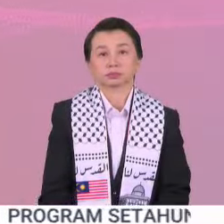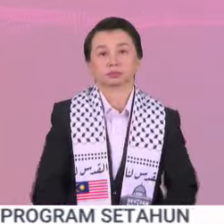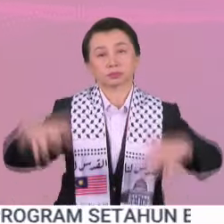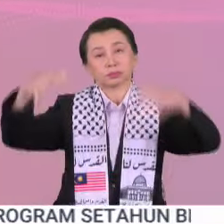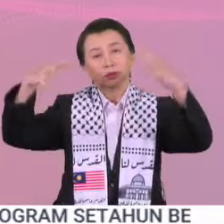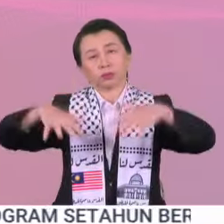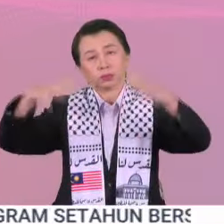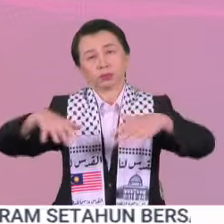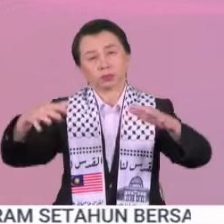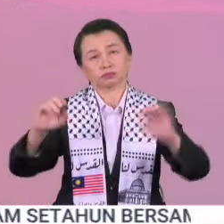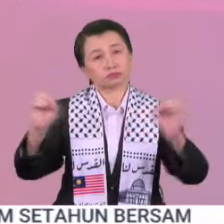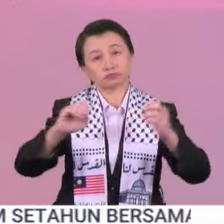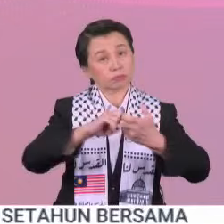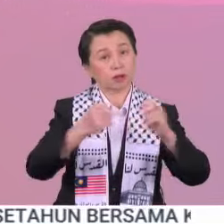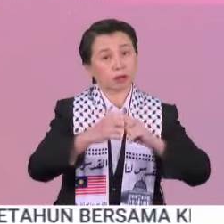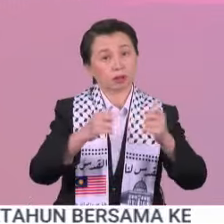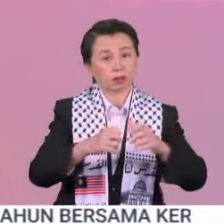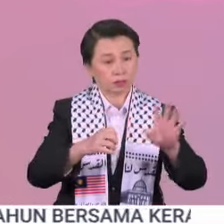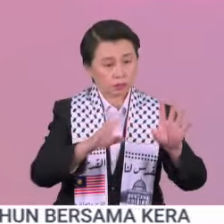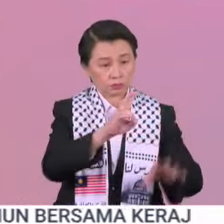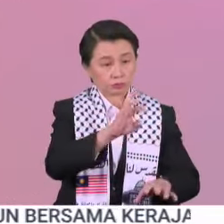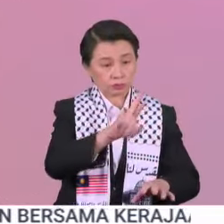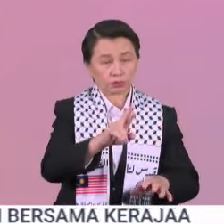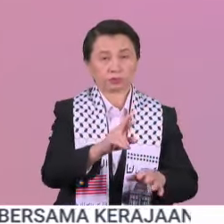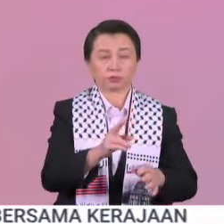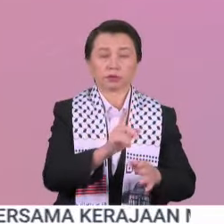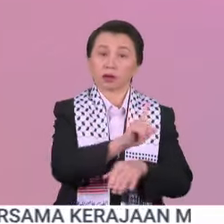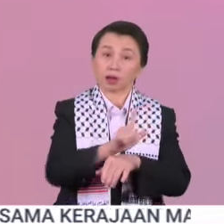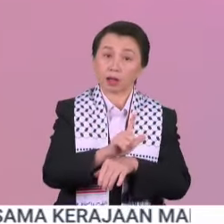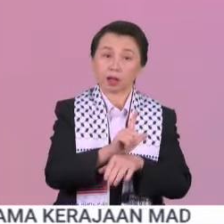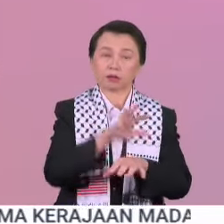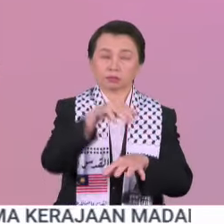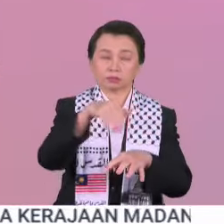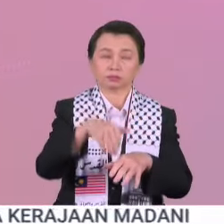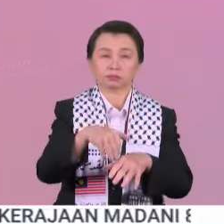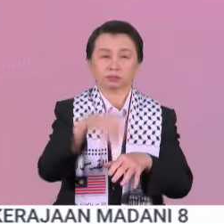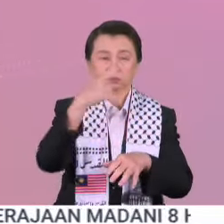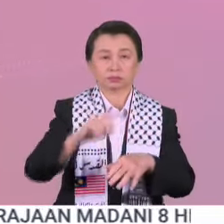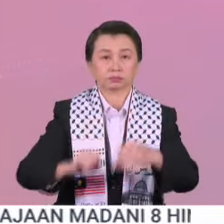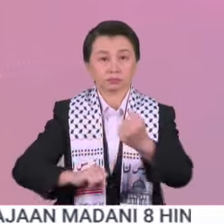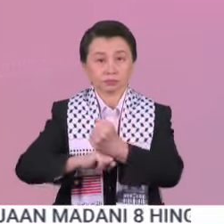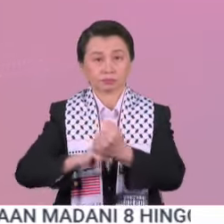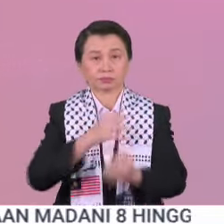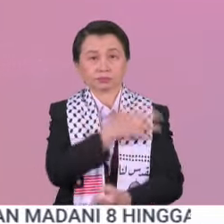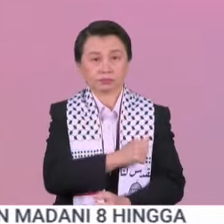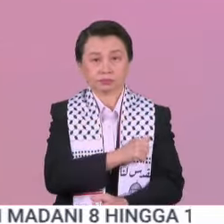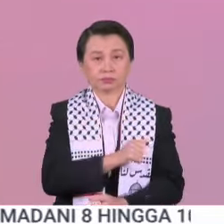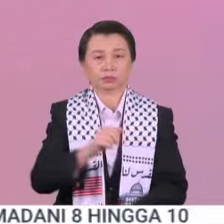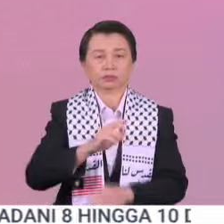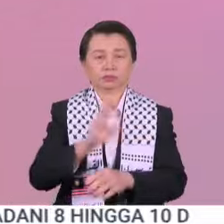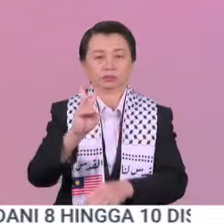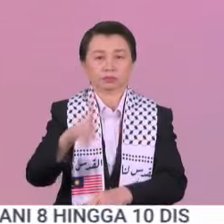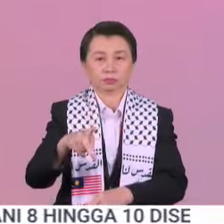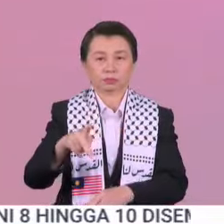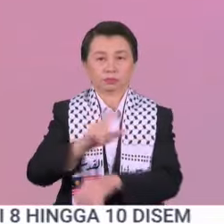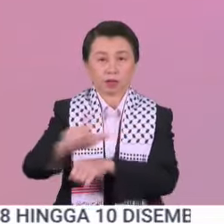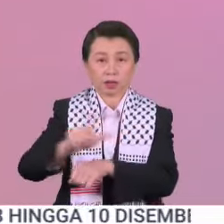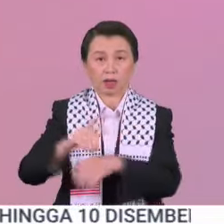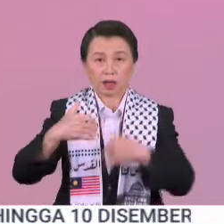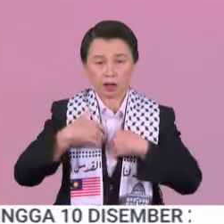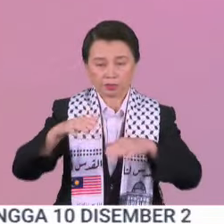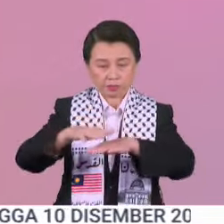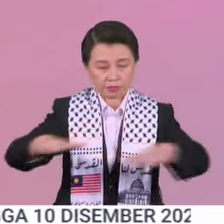Hujan tidak menghalang lebih 7,000 warga Labuan menyertai Himpunan Solidariti Palestin peringkat wilayah Persekutuan Labuan yang berlangsung